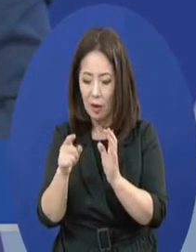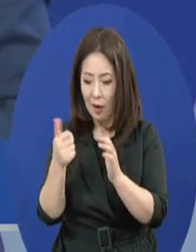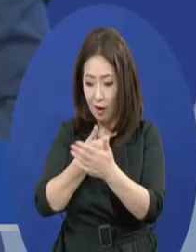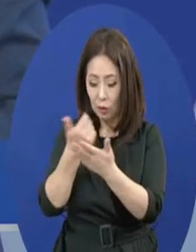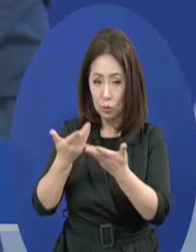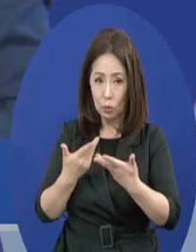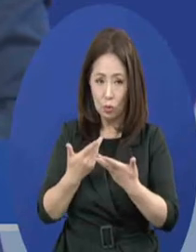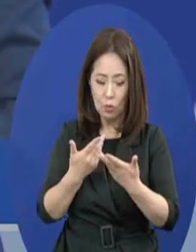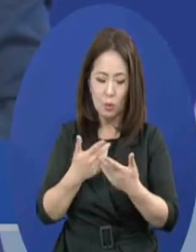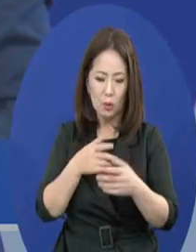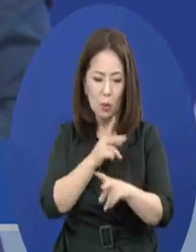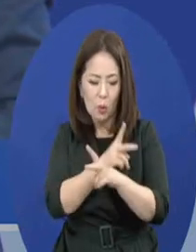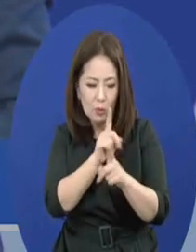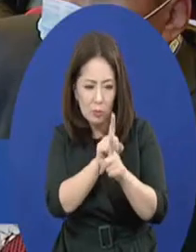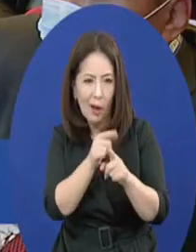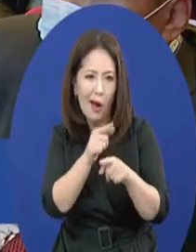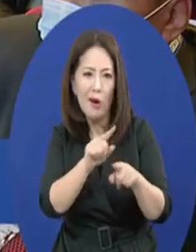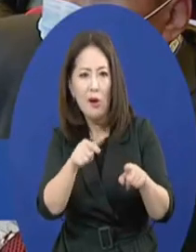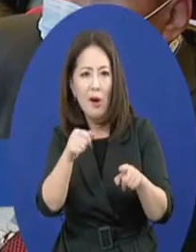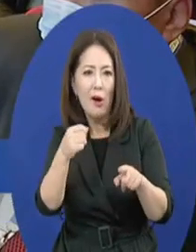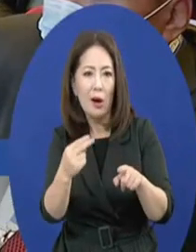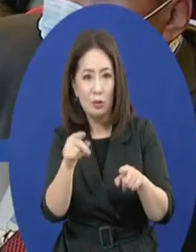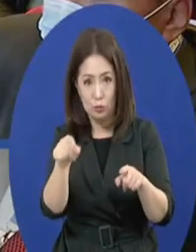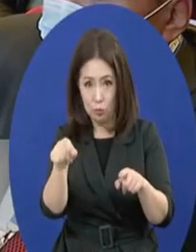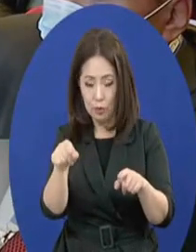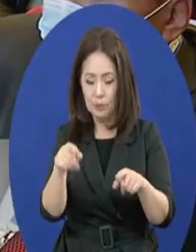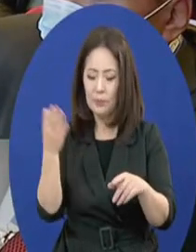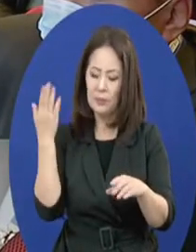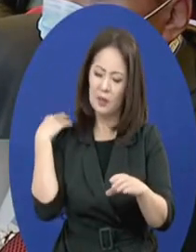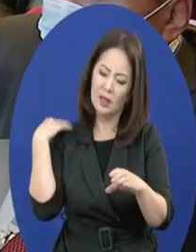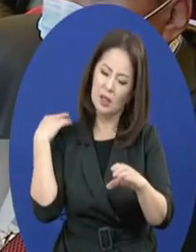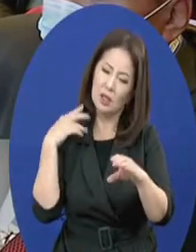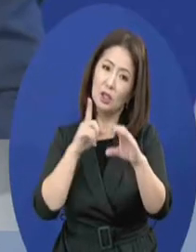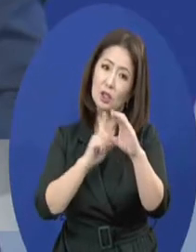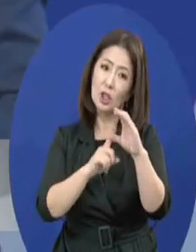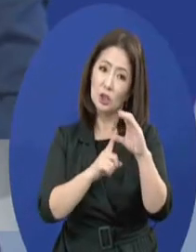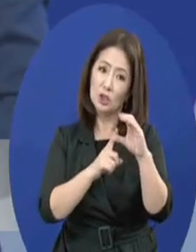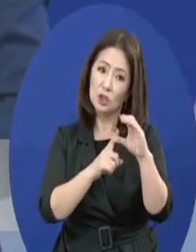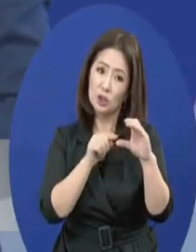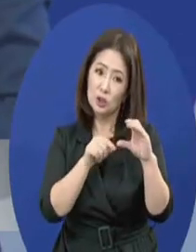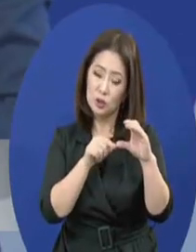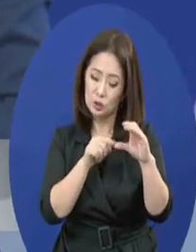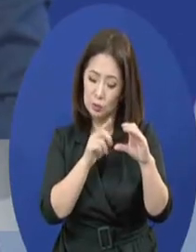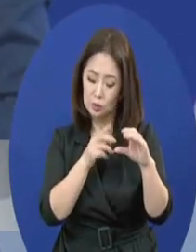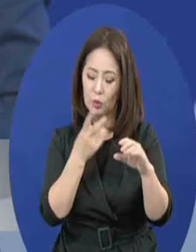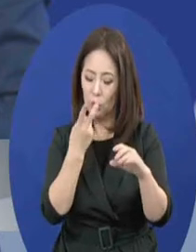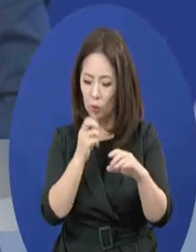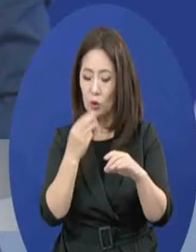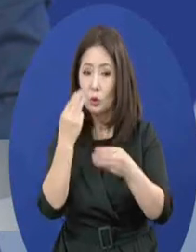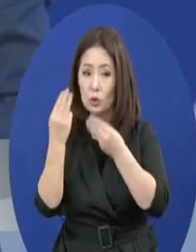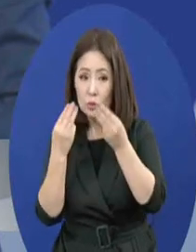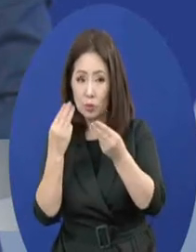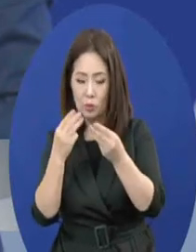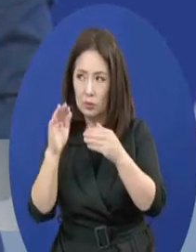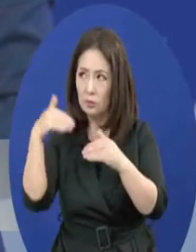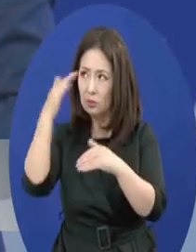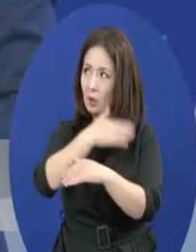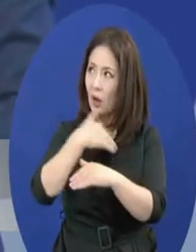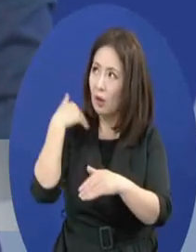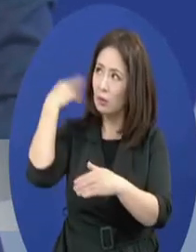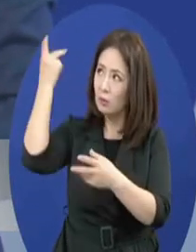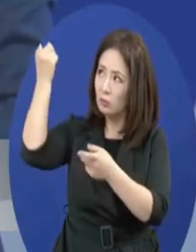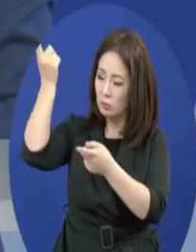баримтлал гажуудал төрнө гэдгийг цохон дэмжлээ. Социализмын үеийн шүүхийг тодорхойлж, телефон жастис буюу дээр байгаа даргаас уцтаж